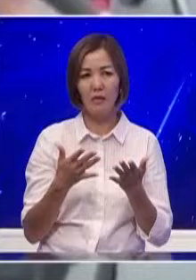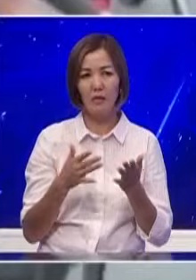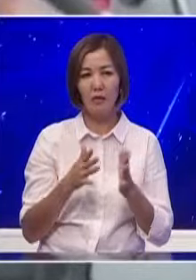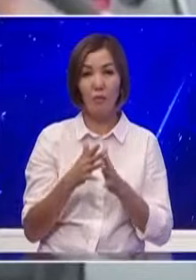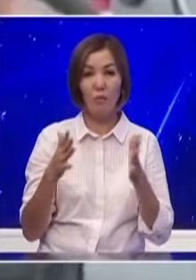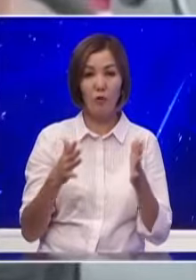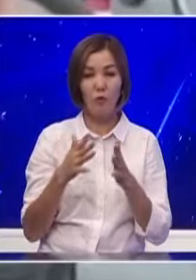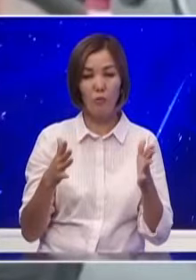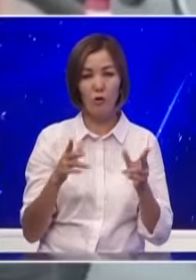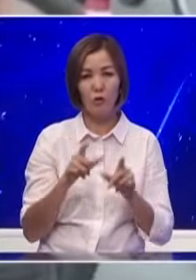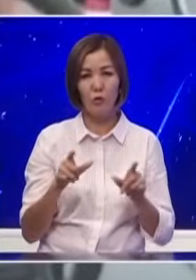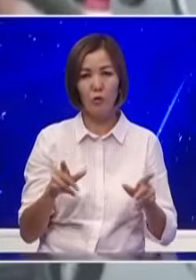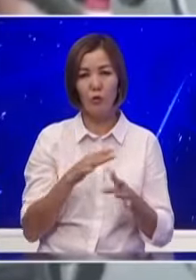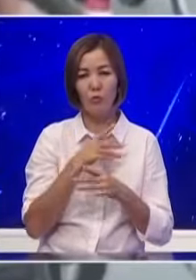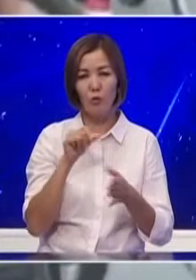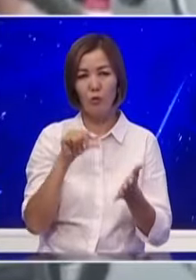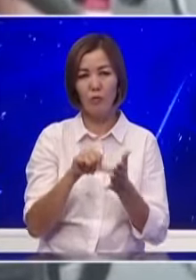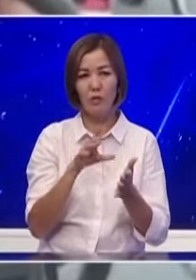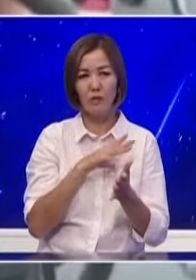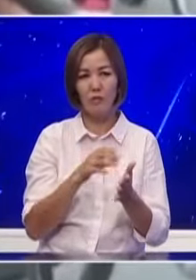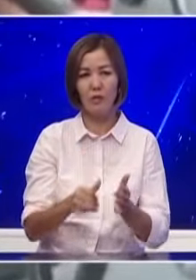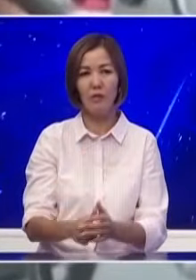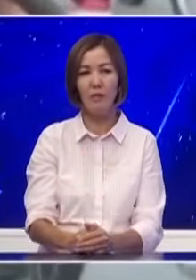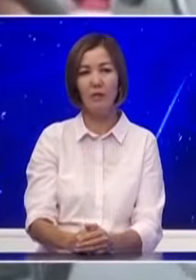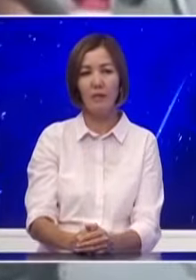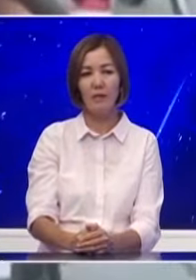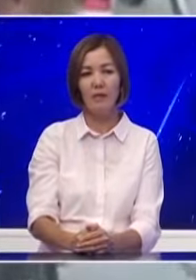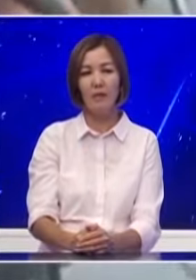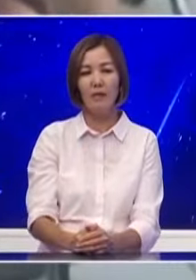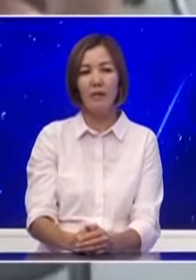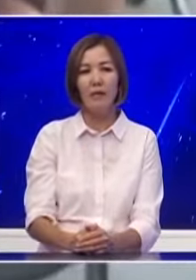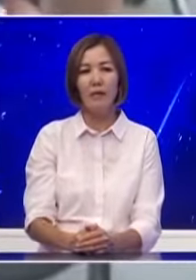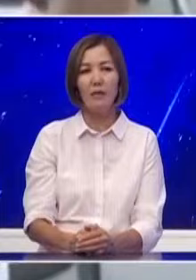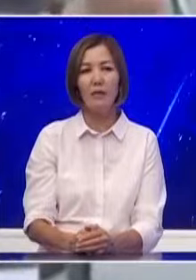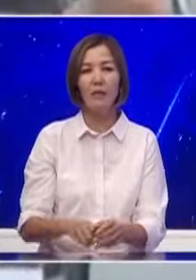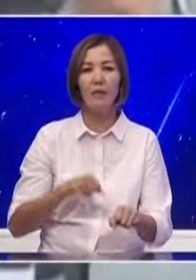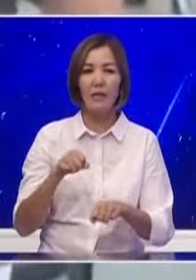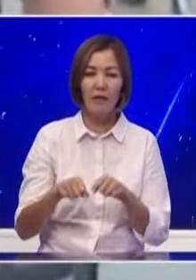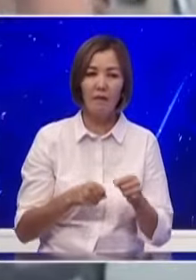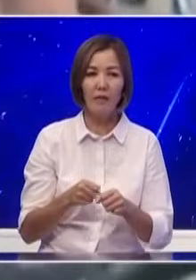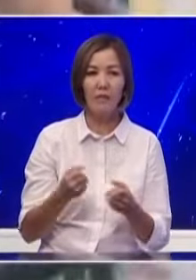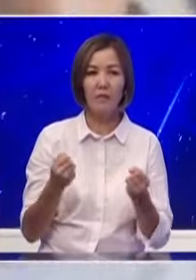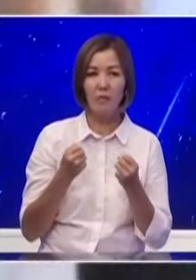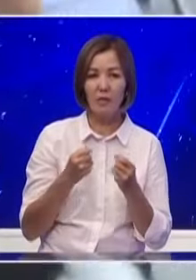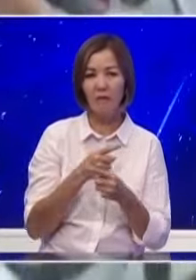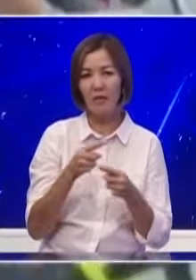это разные виды велосипедов. Это и шоссейные, и МТБ. И у нас сегодня тоже могли участвовать на таких велосипедах.